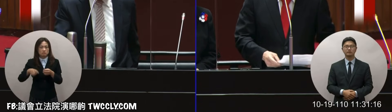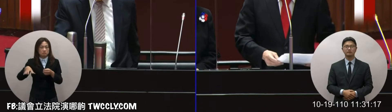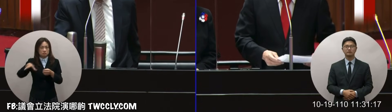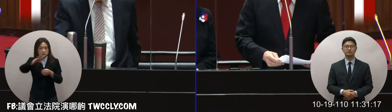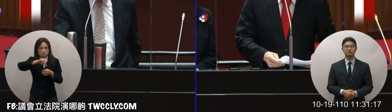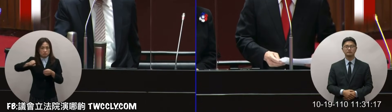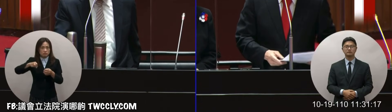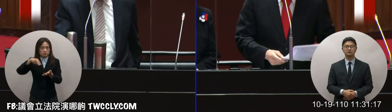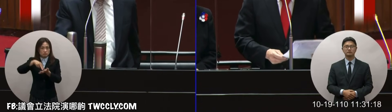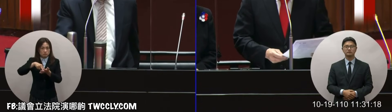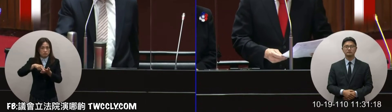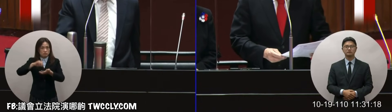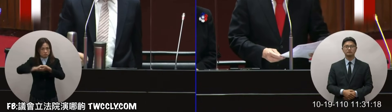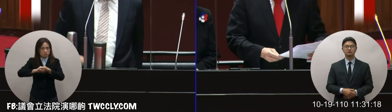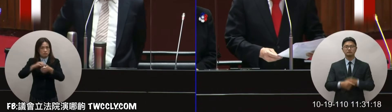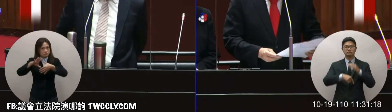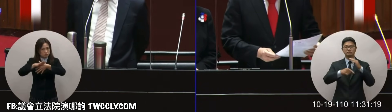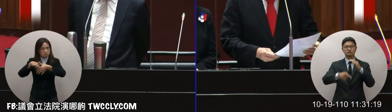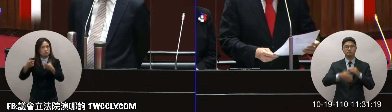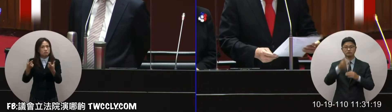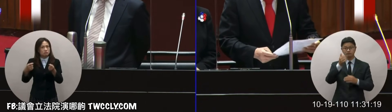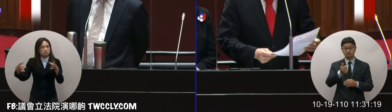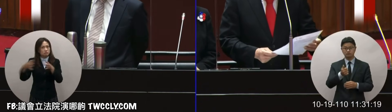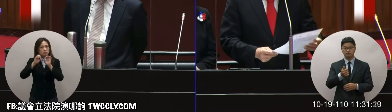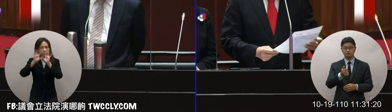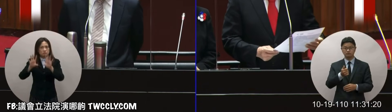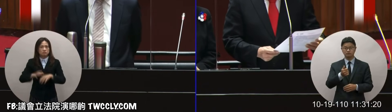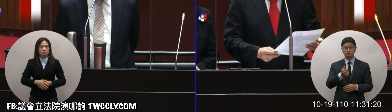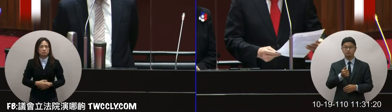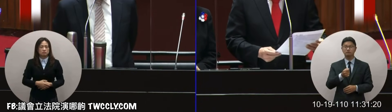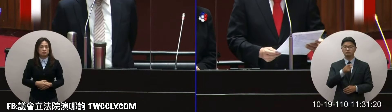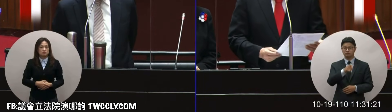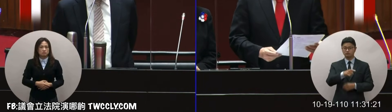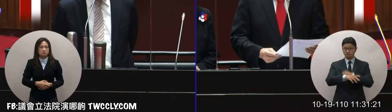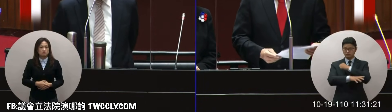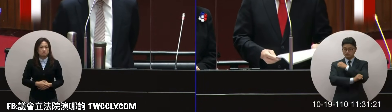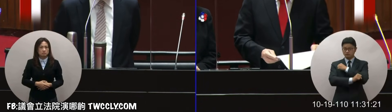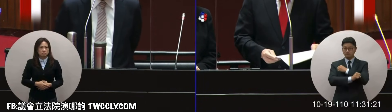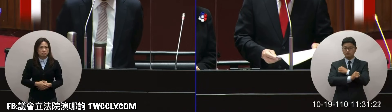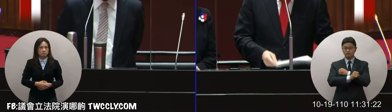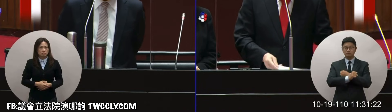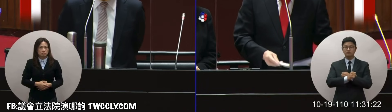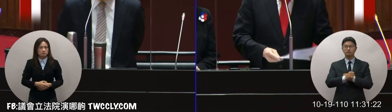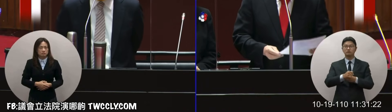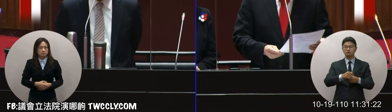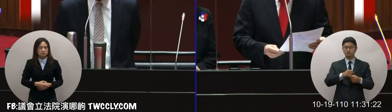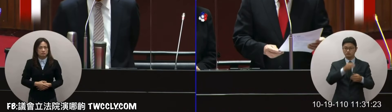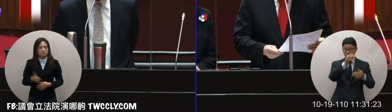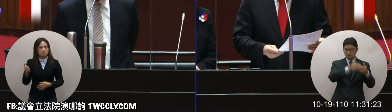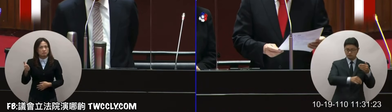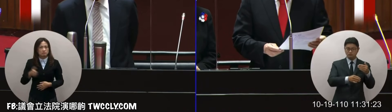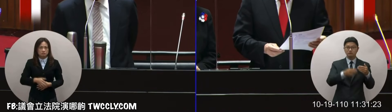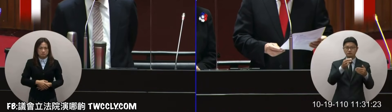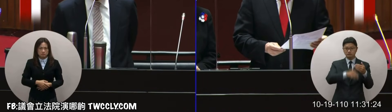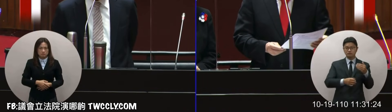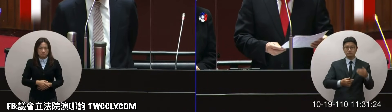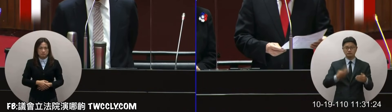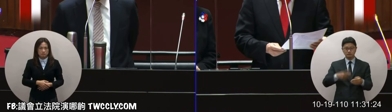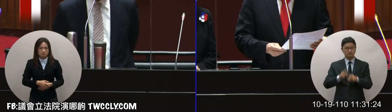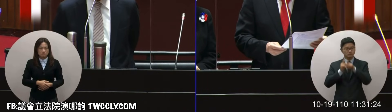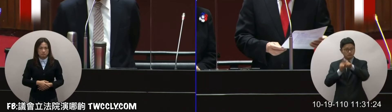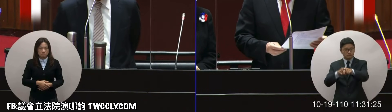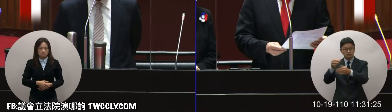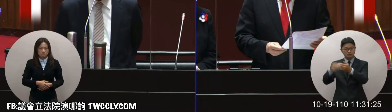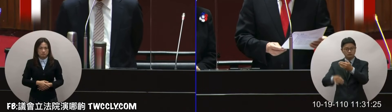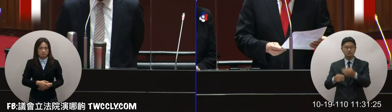会更 完整。所以院长，所以你们的包括基本纲领跟行动纲领， 哦，谢谢。 行动纲领以台